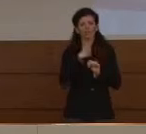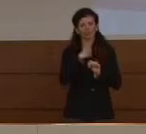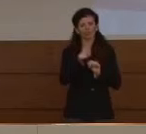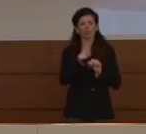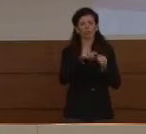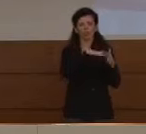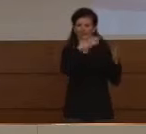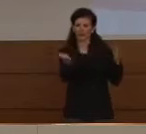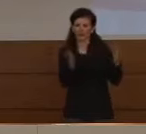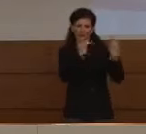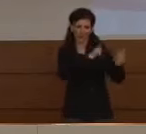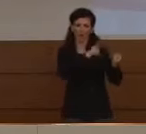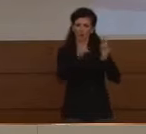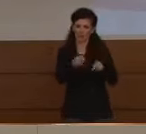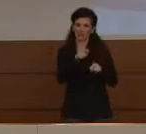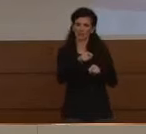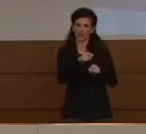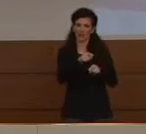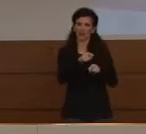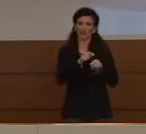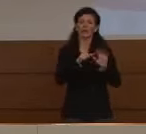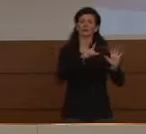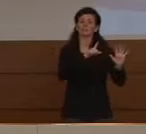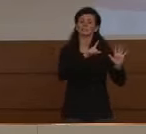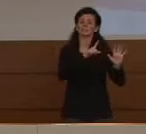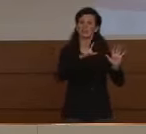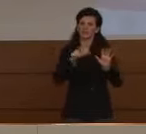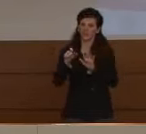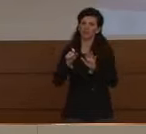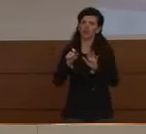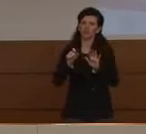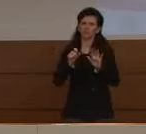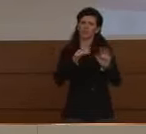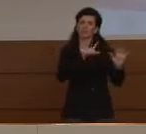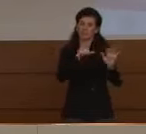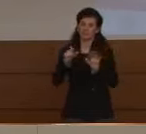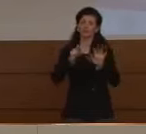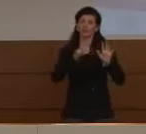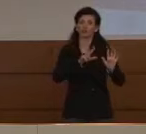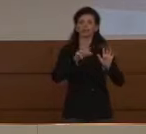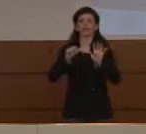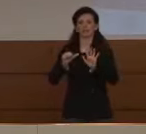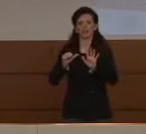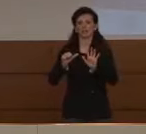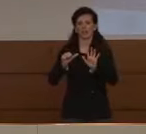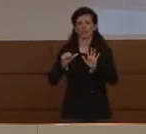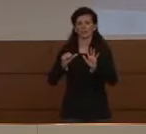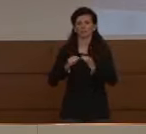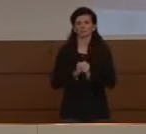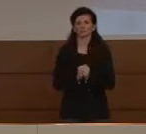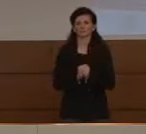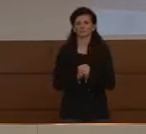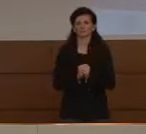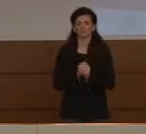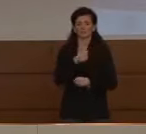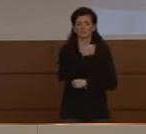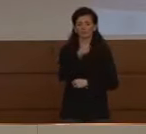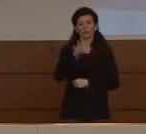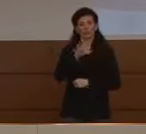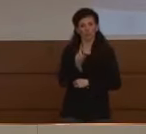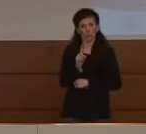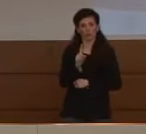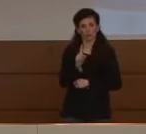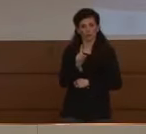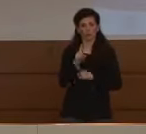all'esterno degli ospedali sono di 786 il 151 sono le